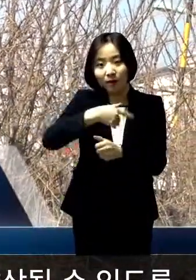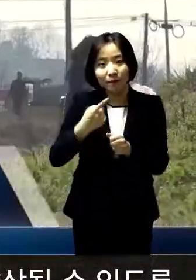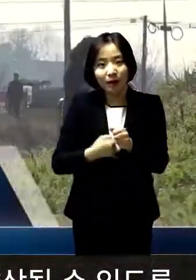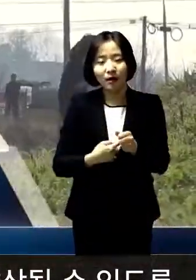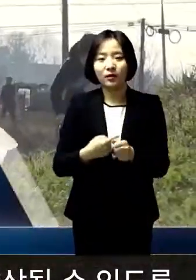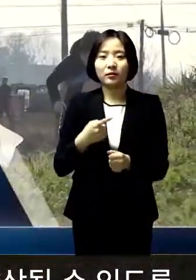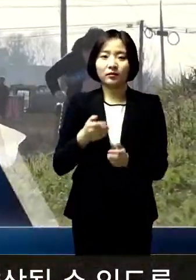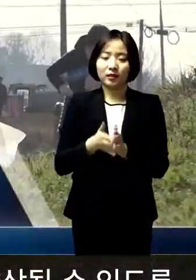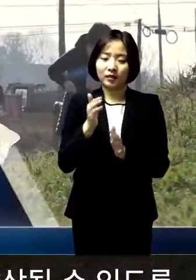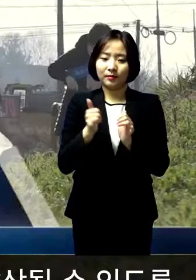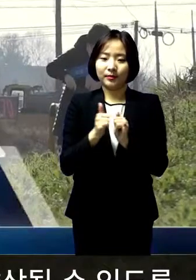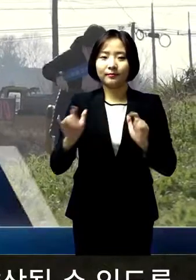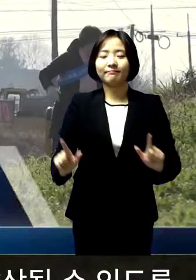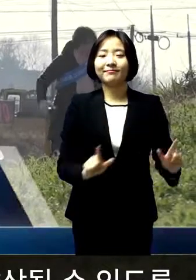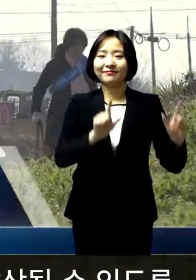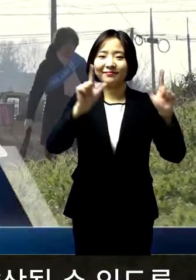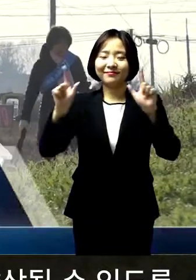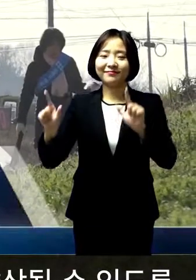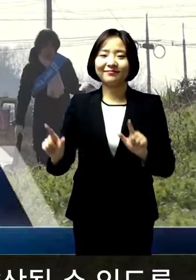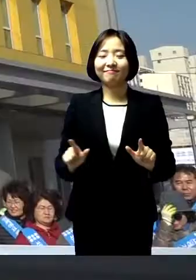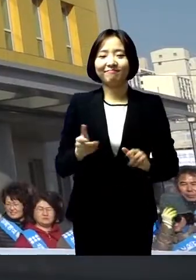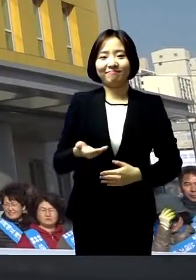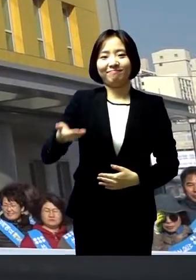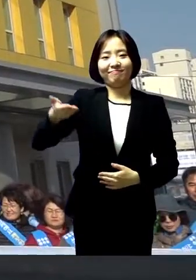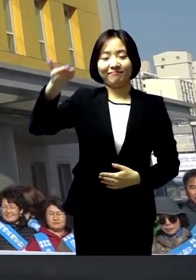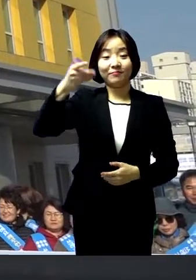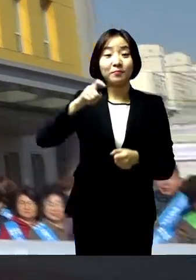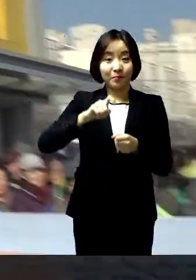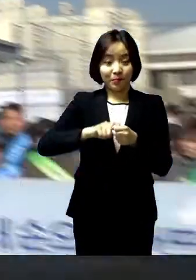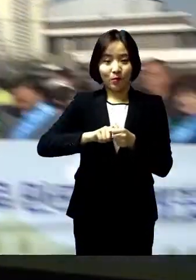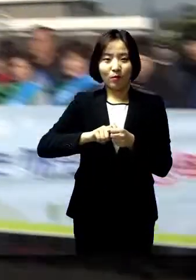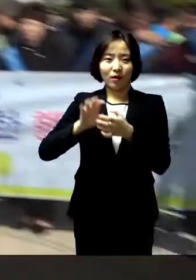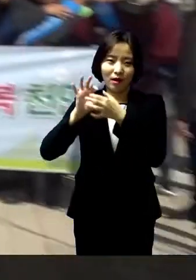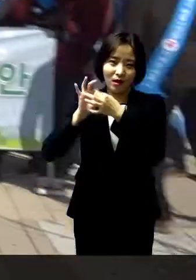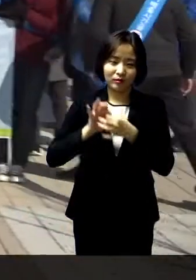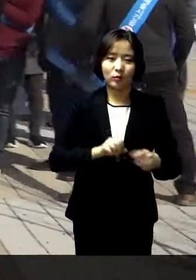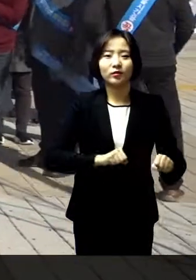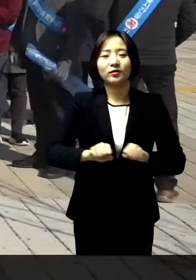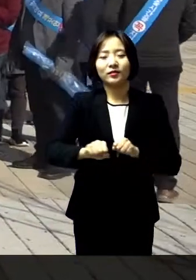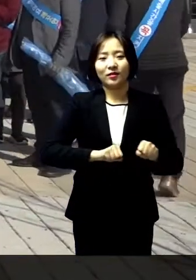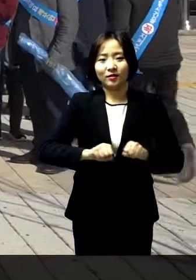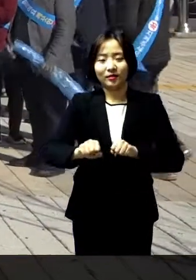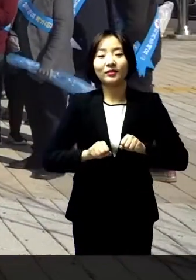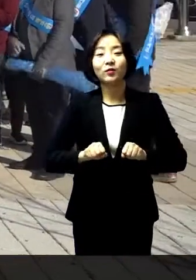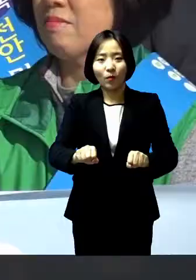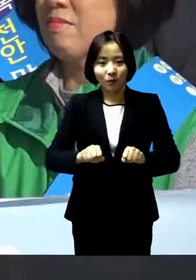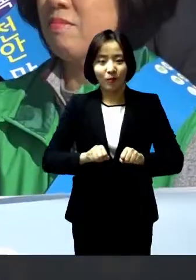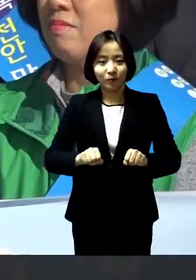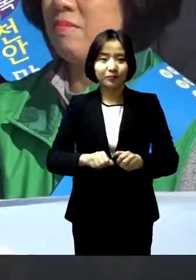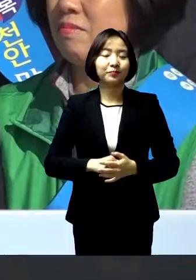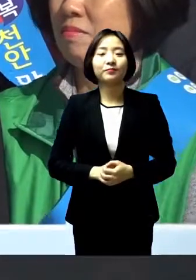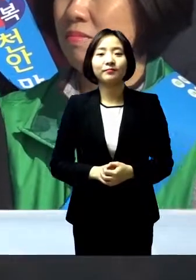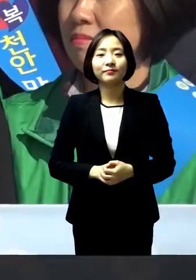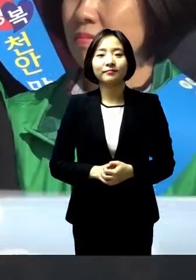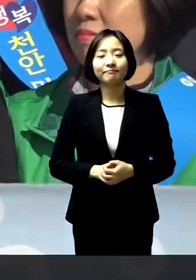통해 시민들의 삶의 질이 향상될 수 있도록 지속적인 청소 행정을 펼쳐나가겠다고 밝히며